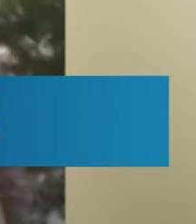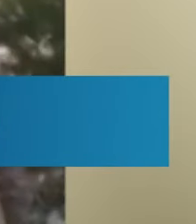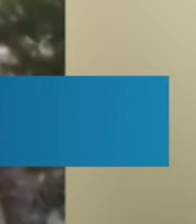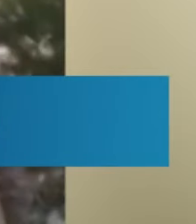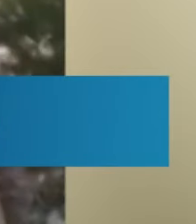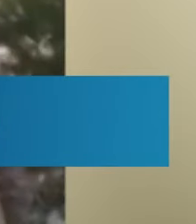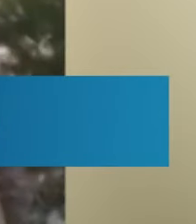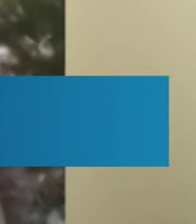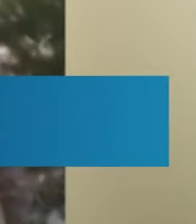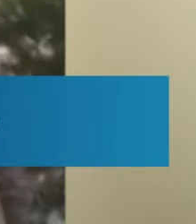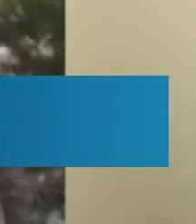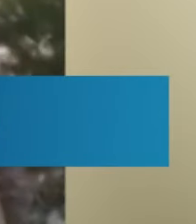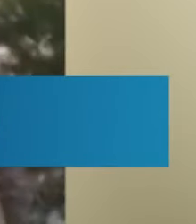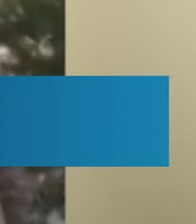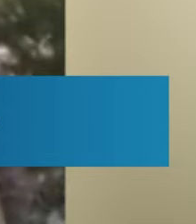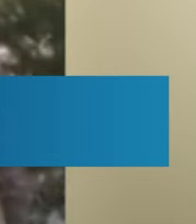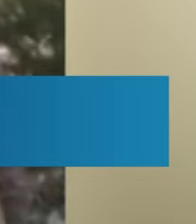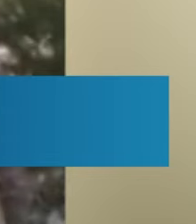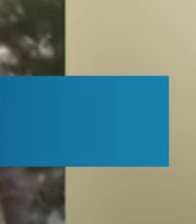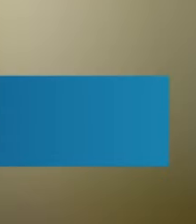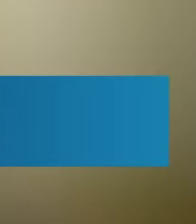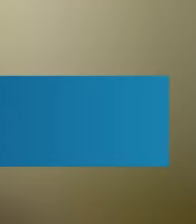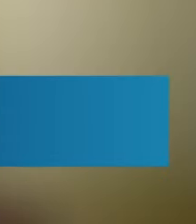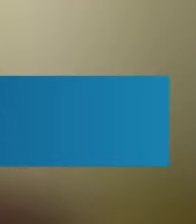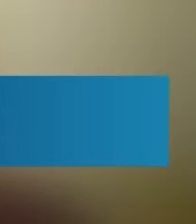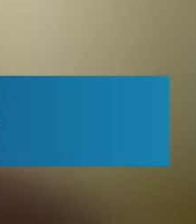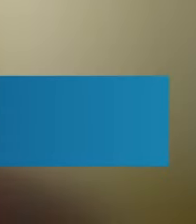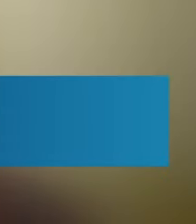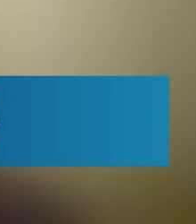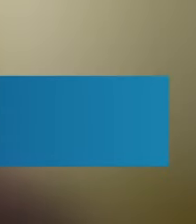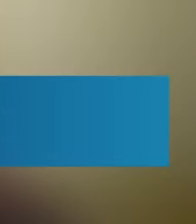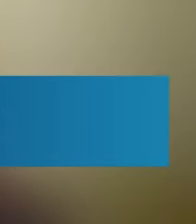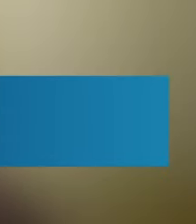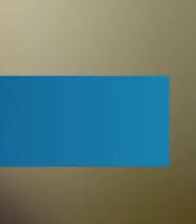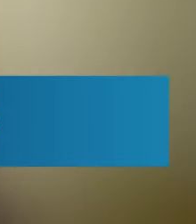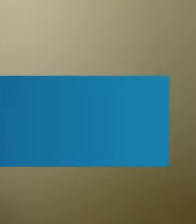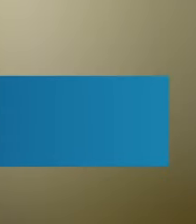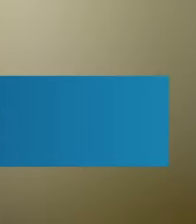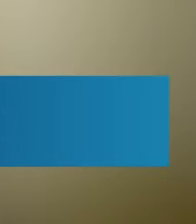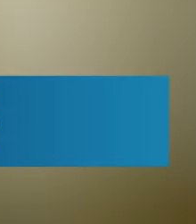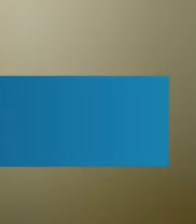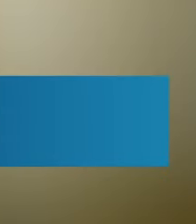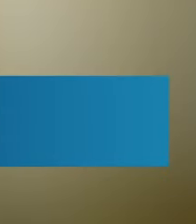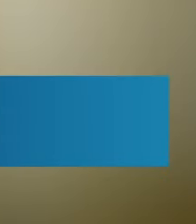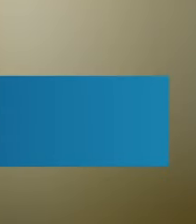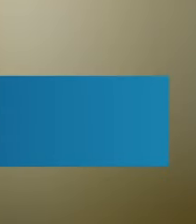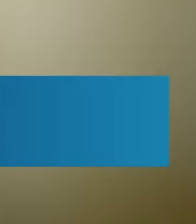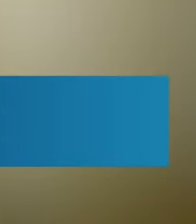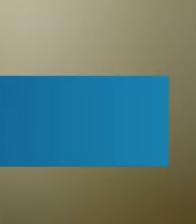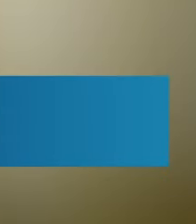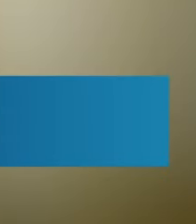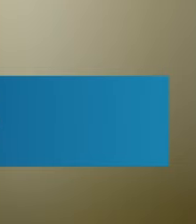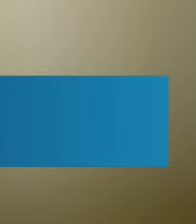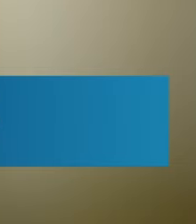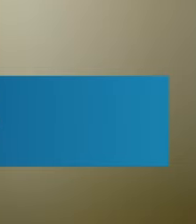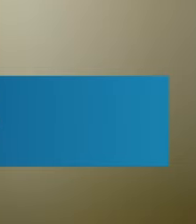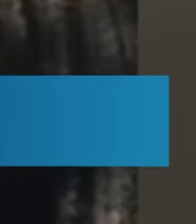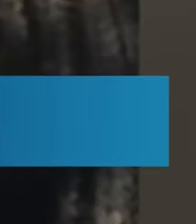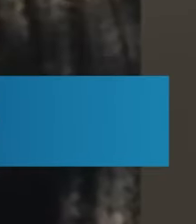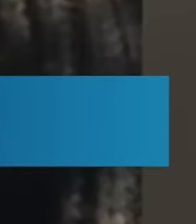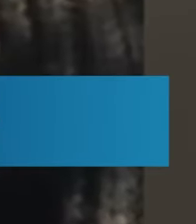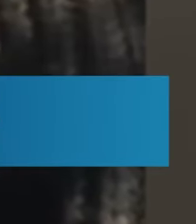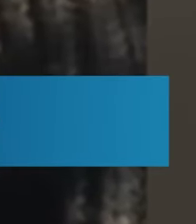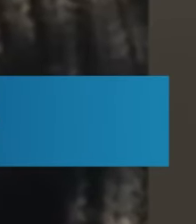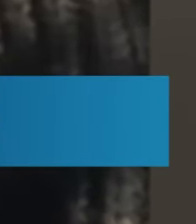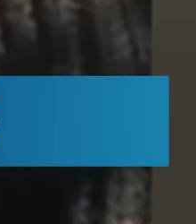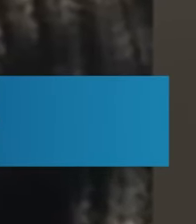무슨 일인지 설명해달라 너무 무섭다며 이 영상을 올린 겁니다. 그러자 도쿄 시내에서 이렇게 전신을 타이트로 감싼